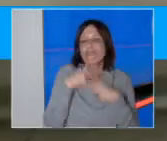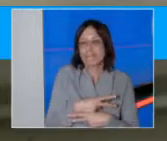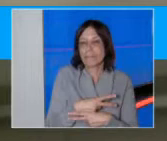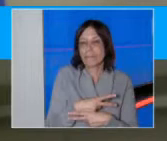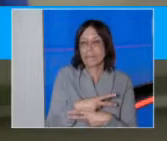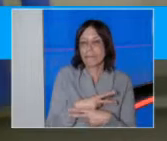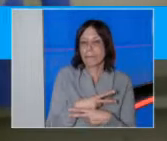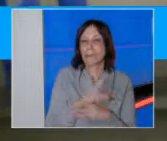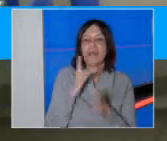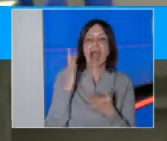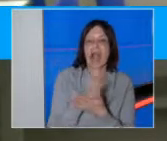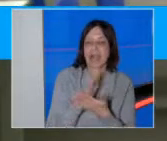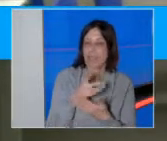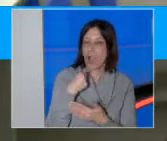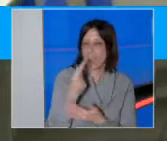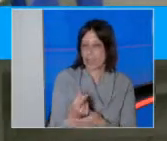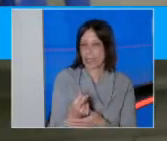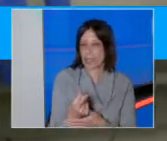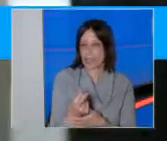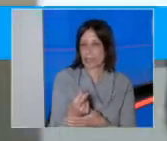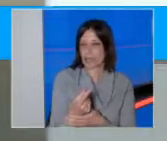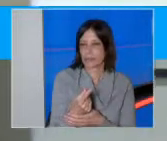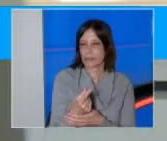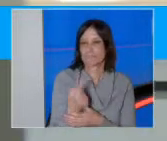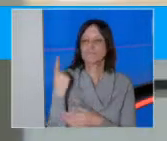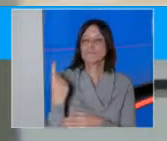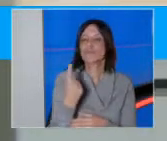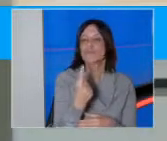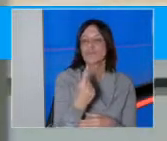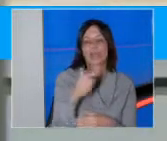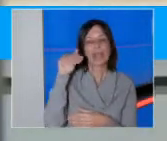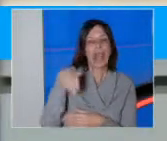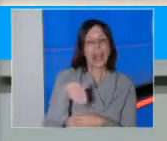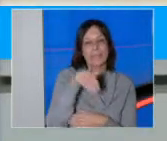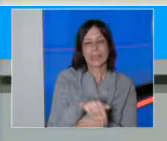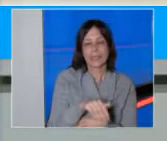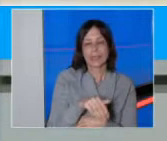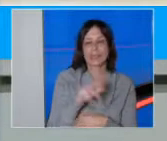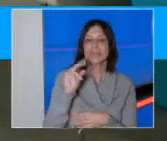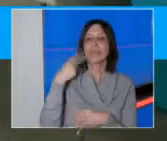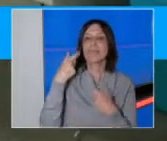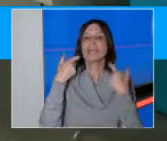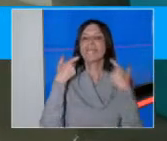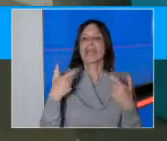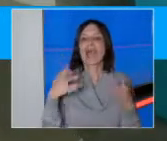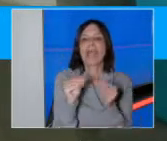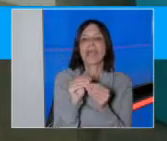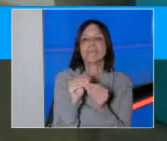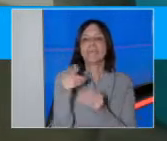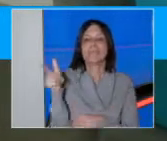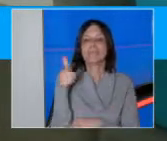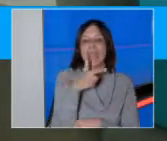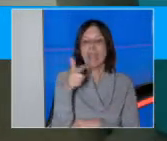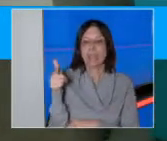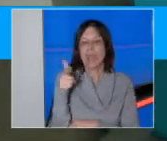ומה שההחלטה אומרת זה שבכל קלפי וקלפי יהיה מפקח עם מצלמה